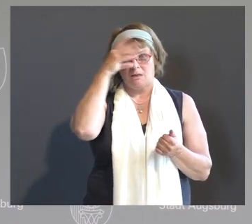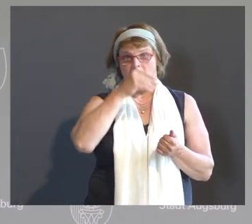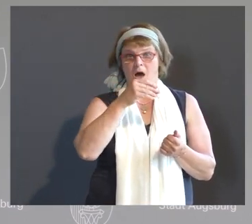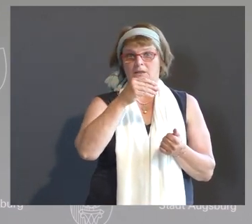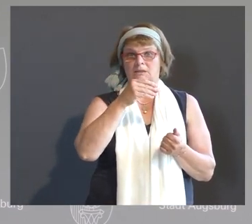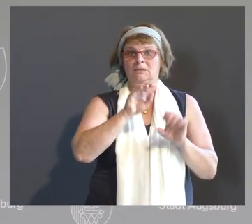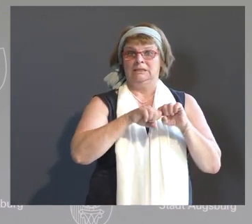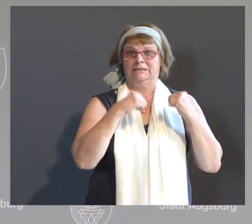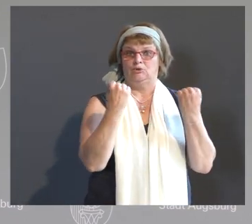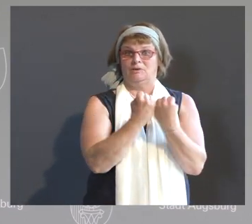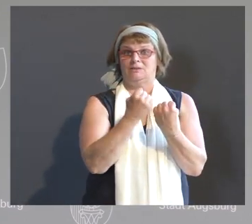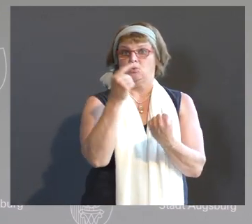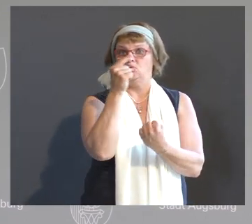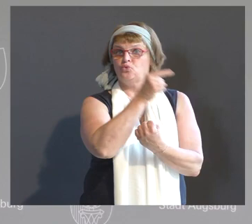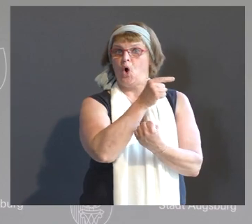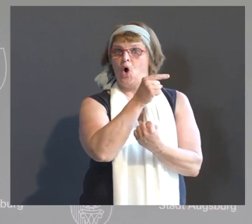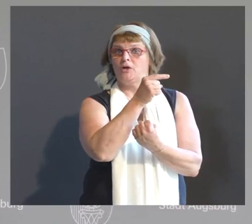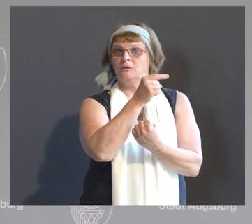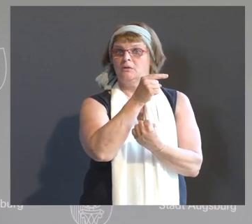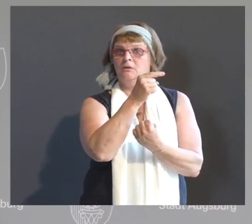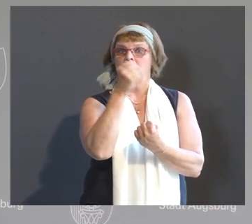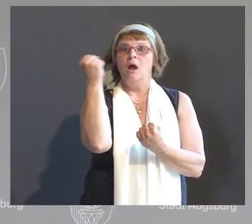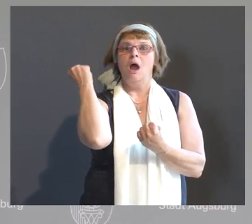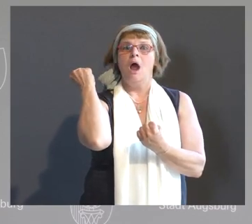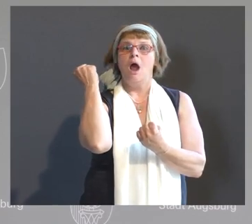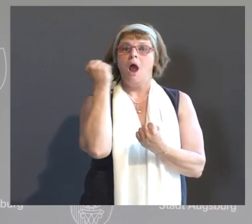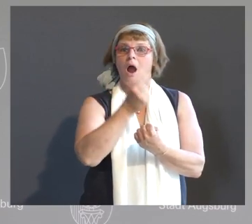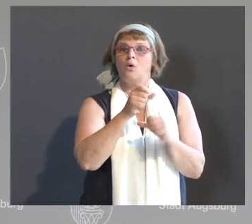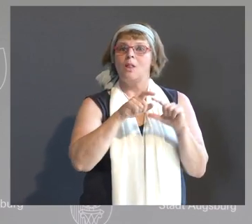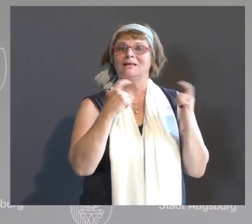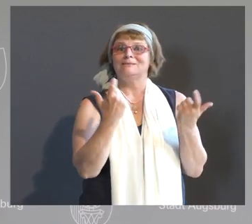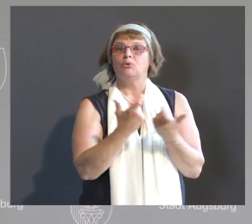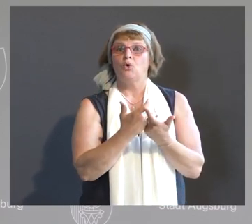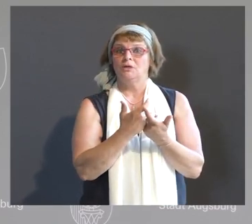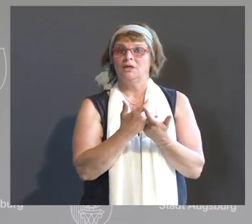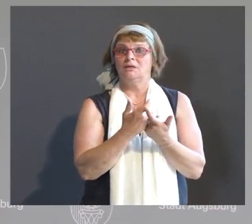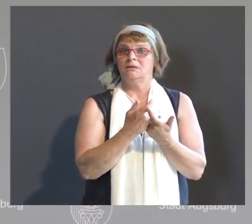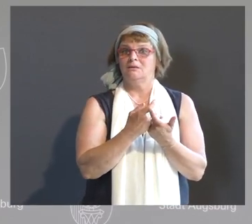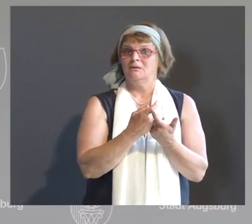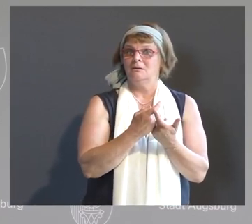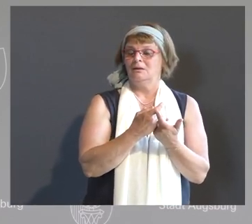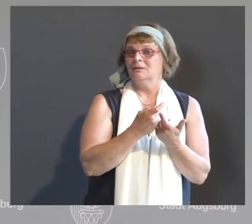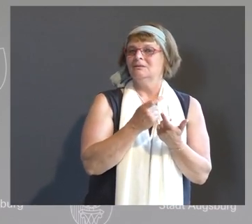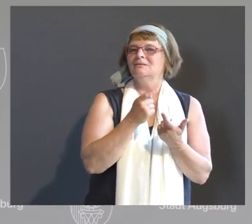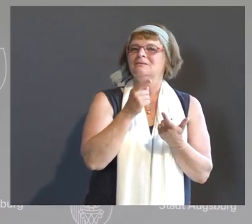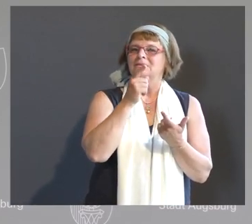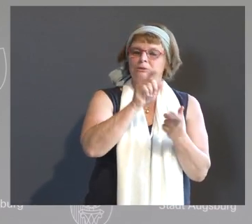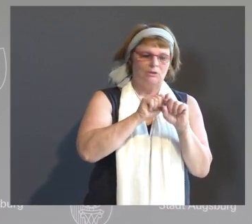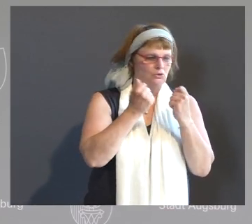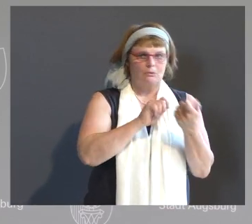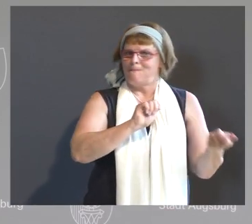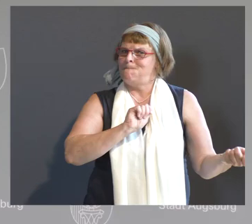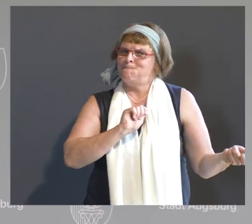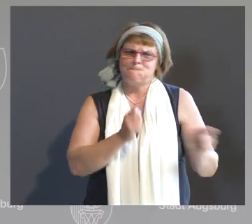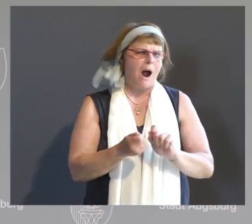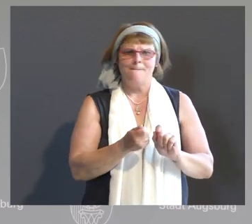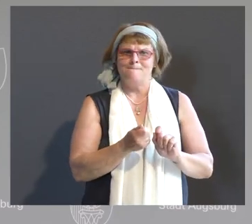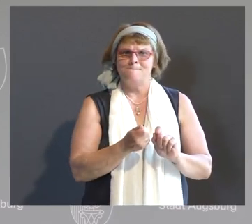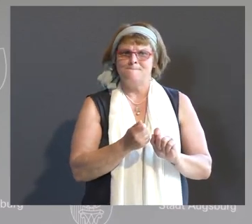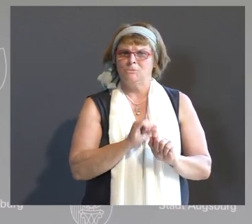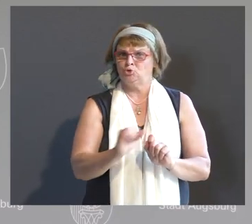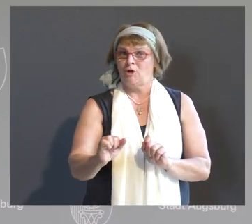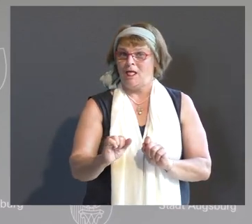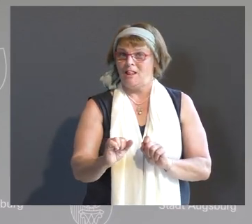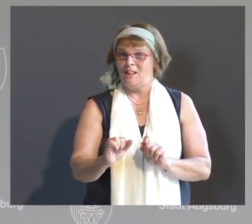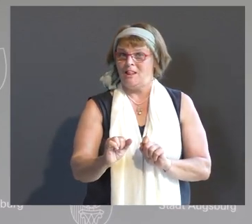hatten mal zunächst in diesem kompletten Bereich 1500 Personen, nicht signifikant verändert. Was halt dann